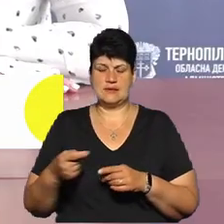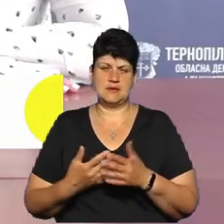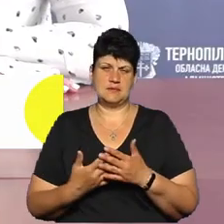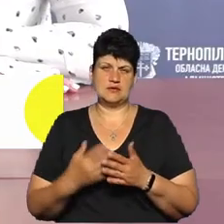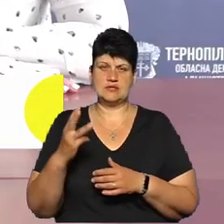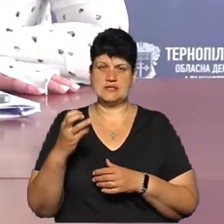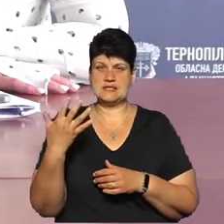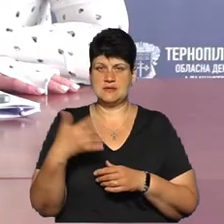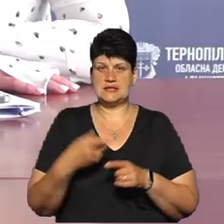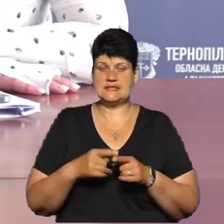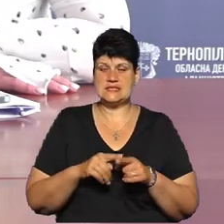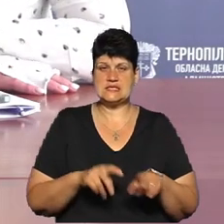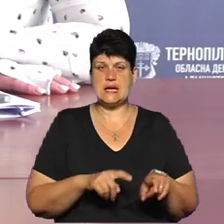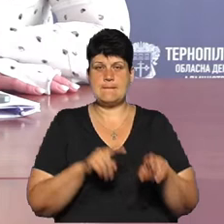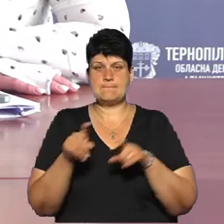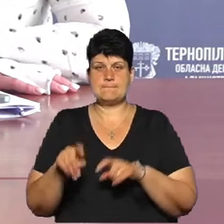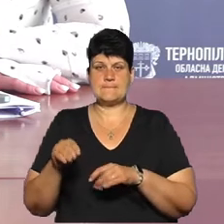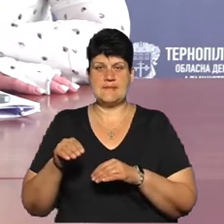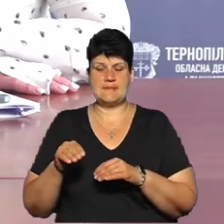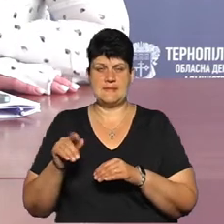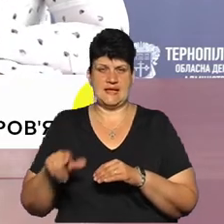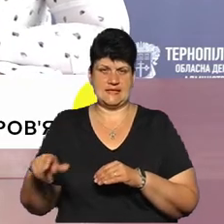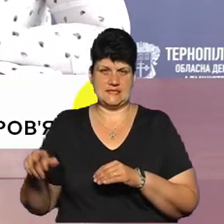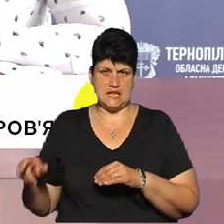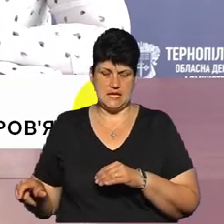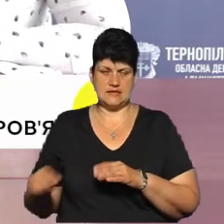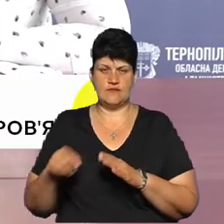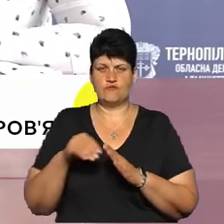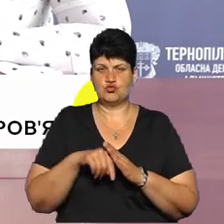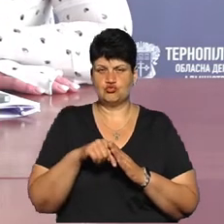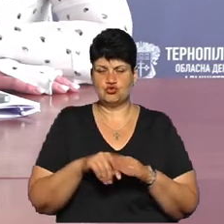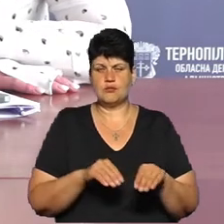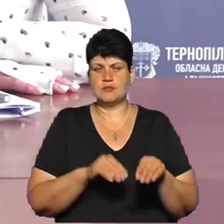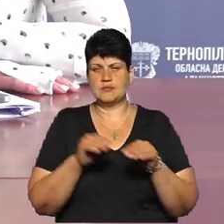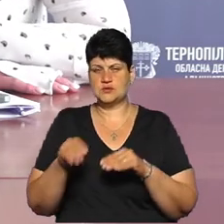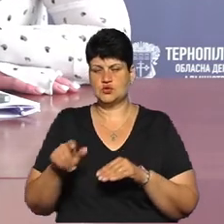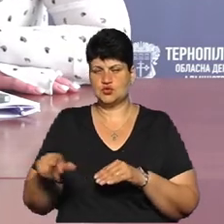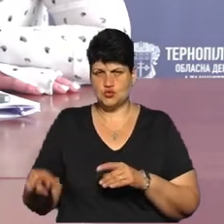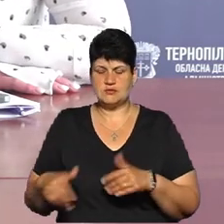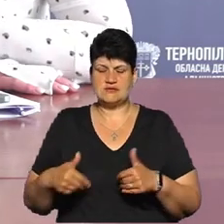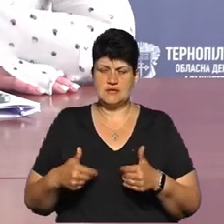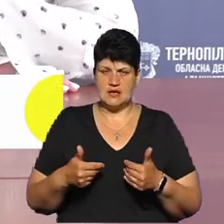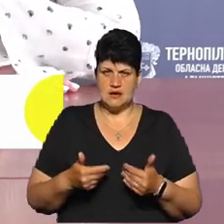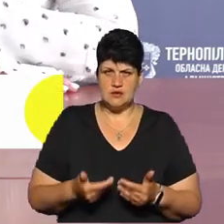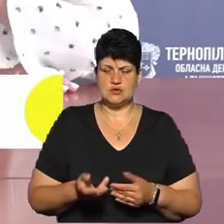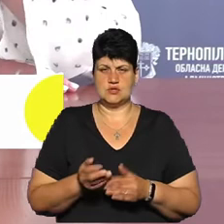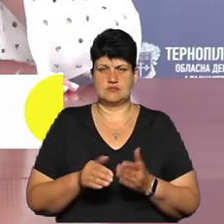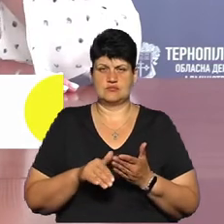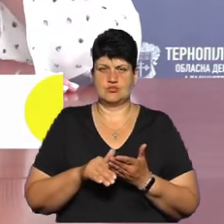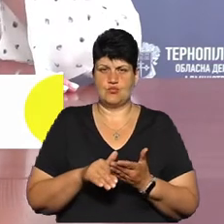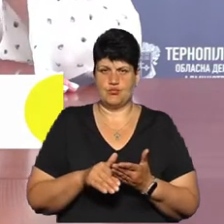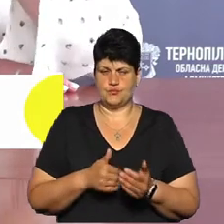з них – це переселенці. Внутрішні переміщені особи звертаються за допомогою, як звертаються самі, так